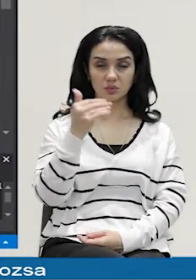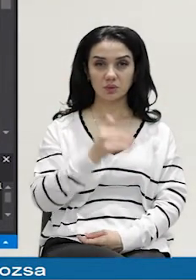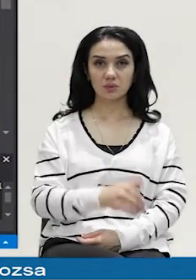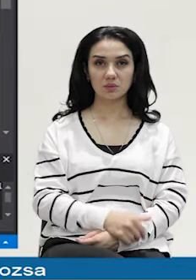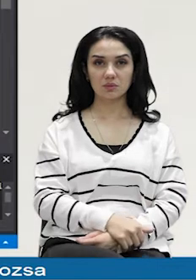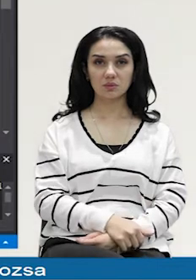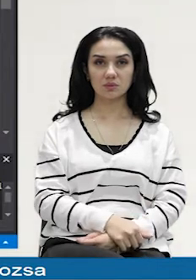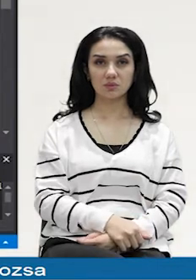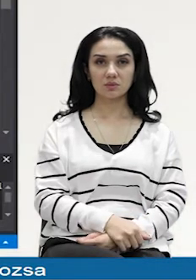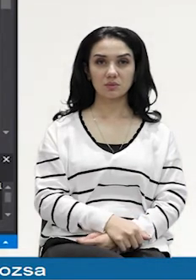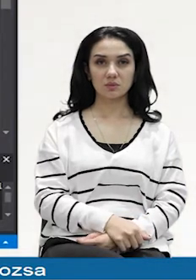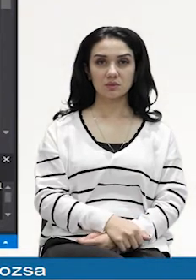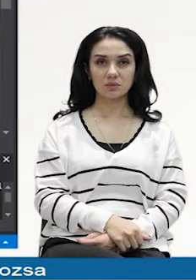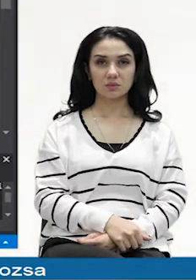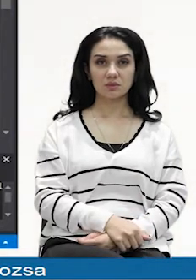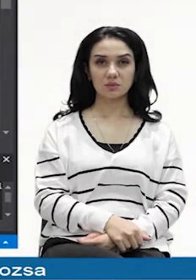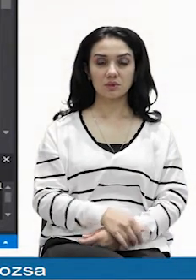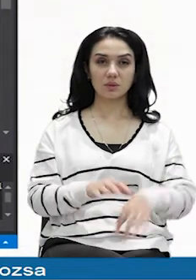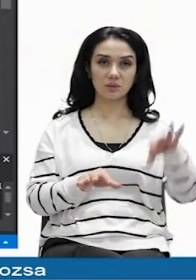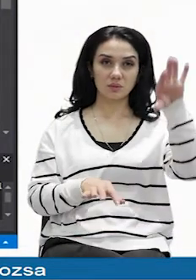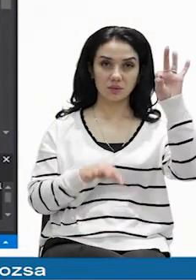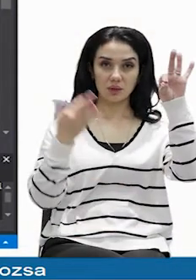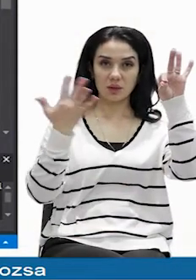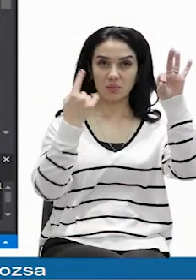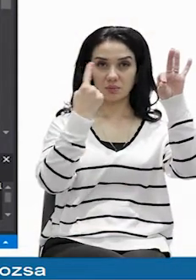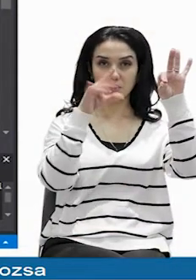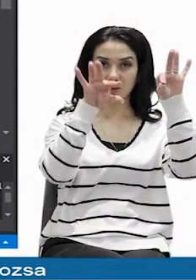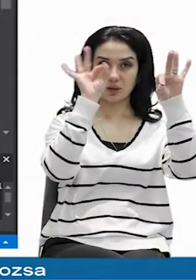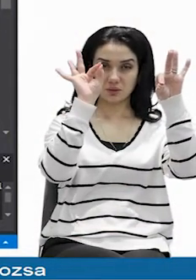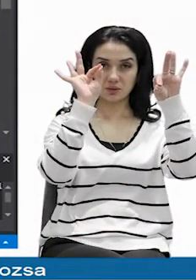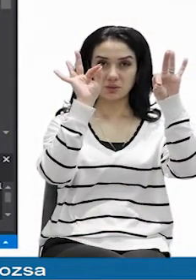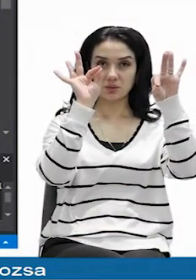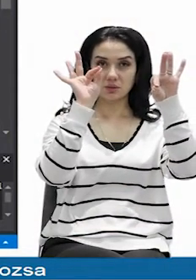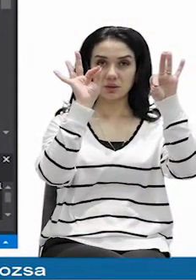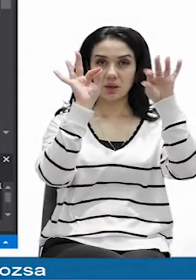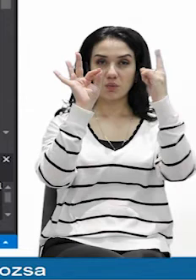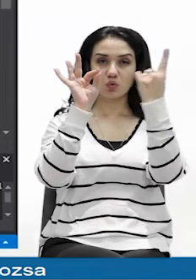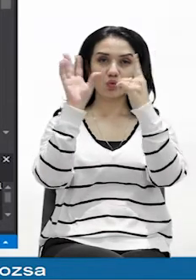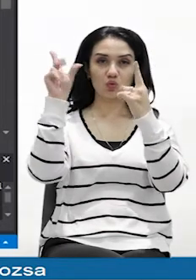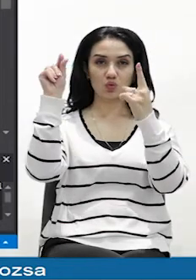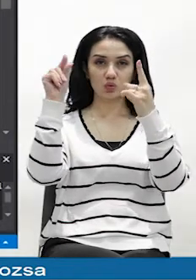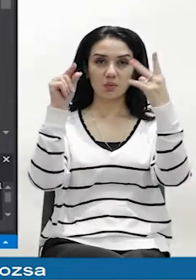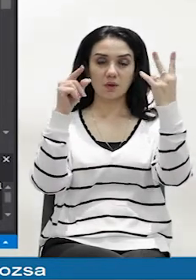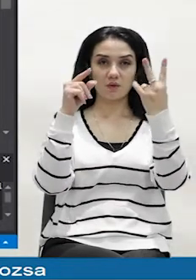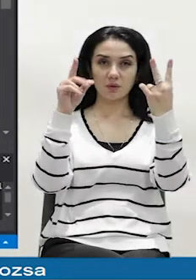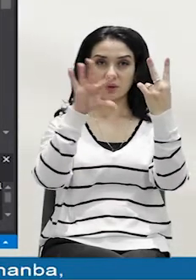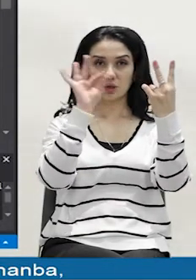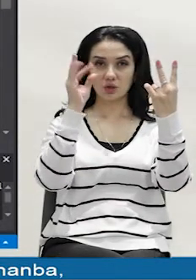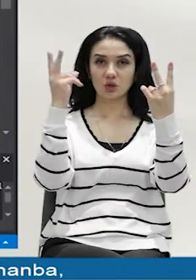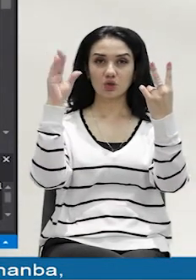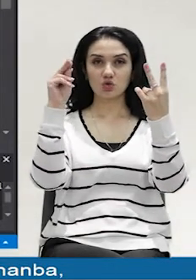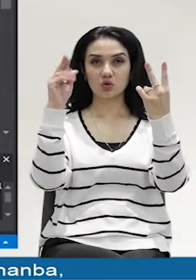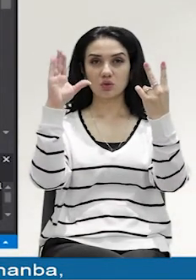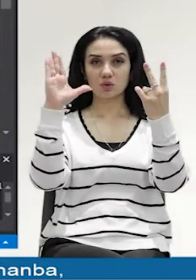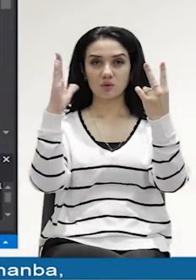Hoş. Bu tanla o degen agar mana bir tanlansa o düşanba iki tanlansa çarşamba o hakeza